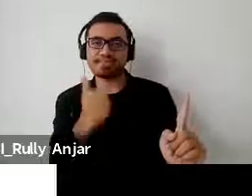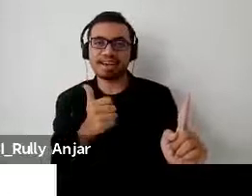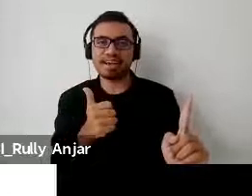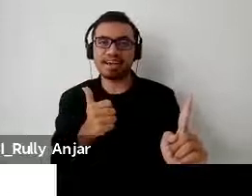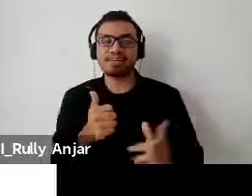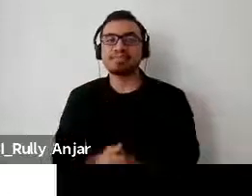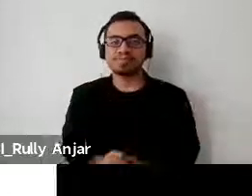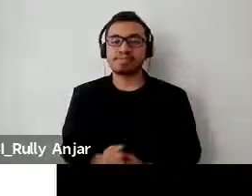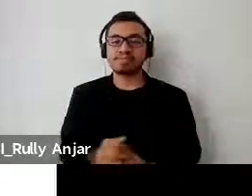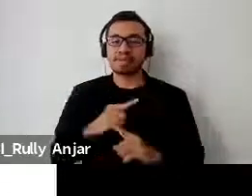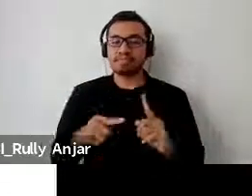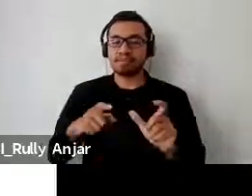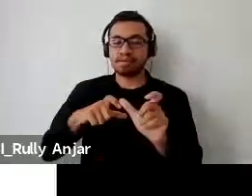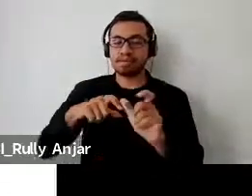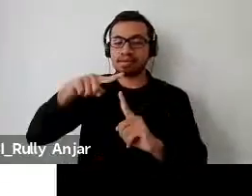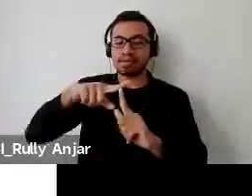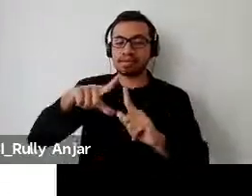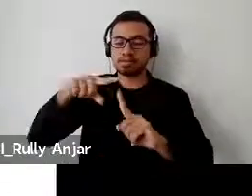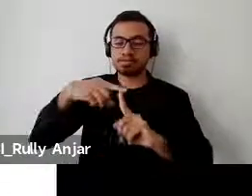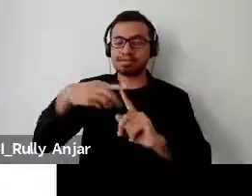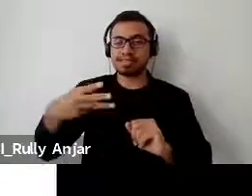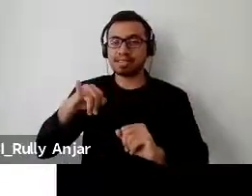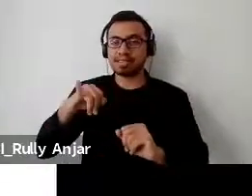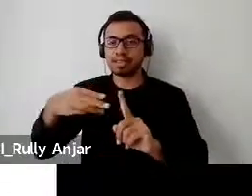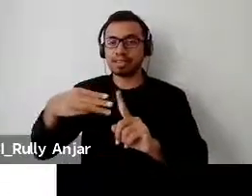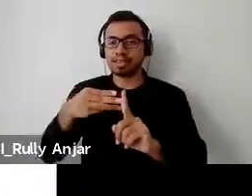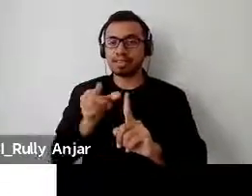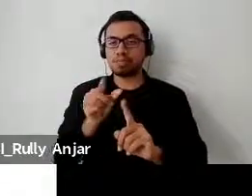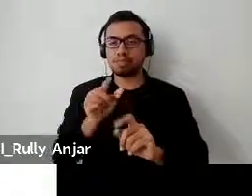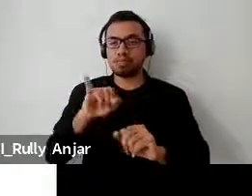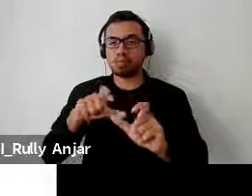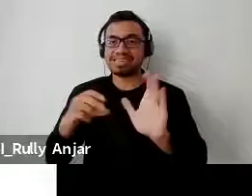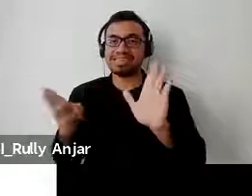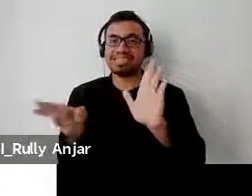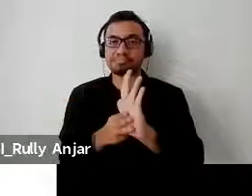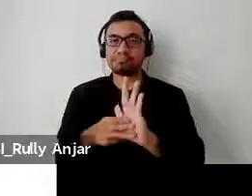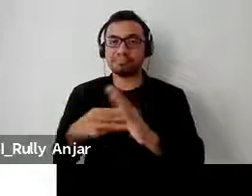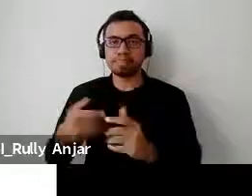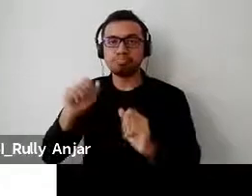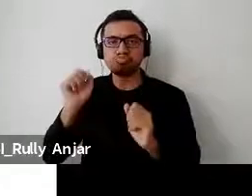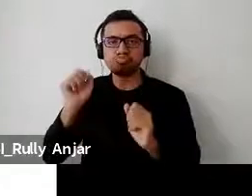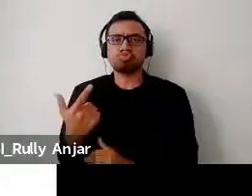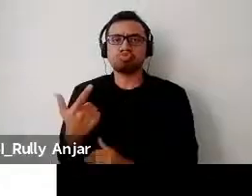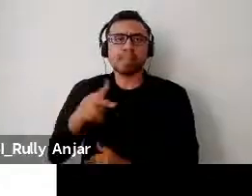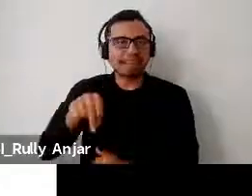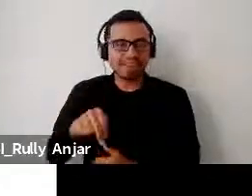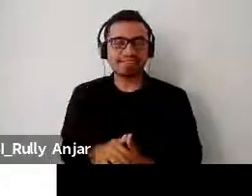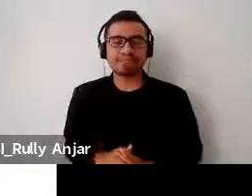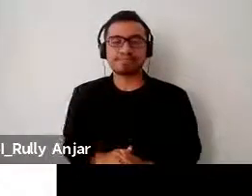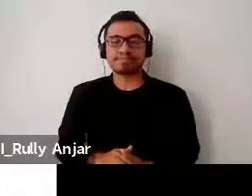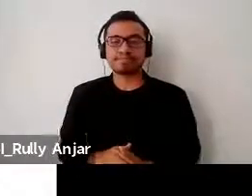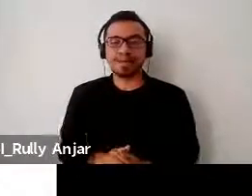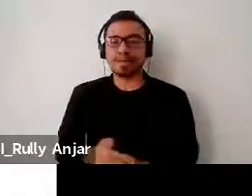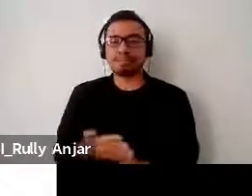itu direproduksi, gitu. Bahkan di kalangan orang-orang yang relatif muda, gitu. Bahkan di kalangan pembuat kebijakan,